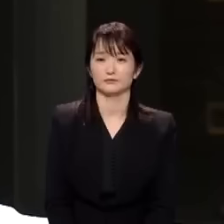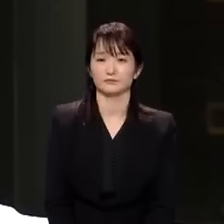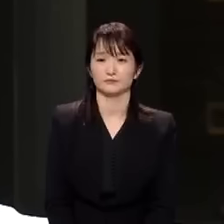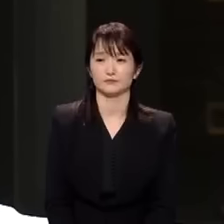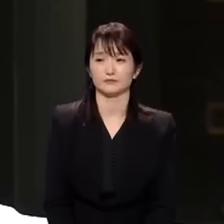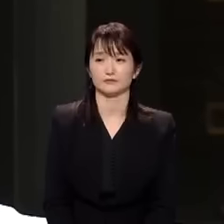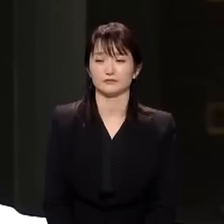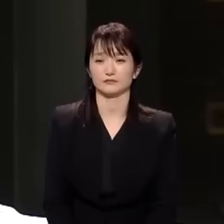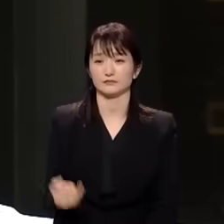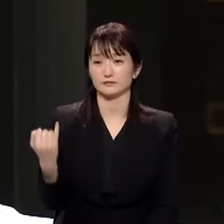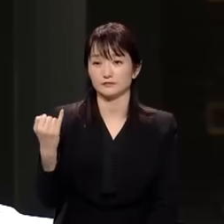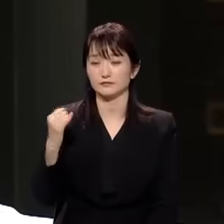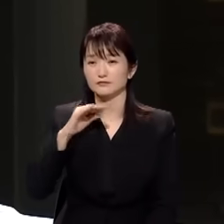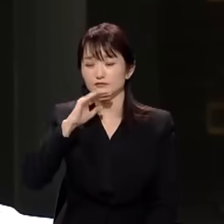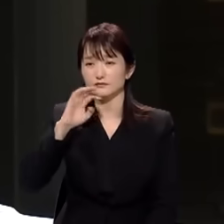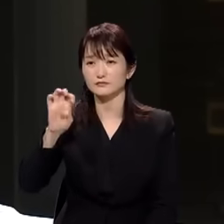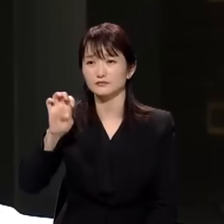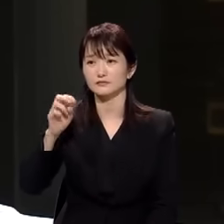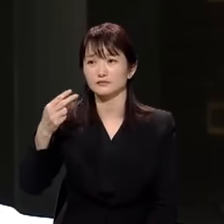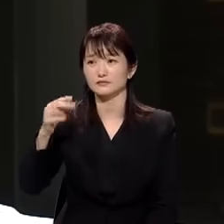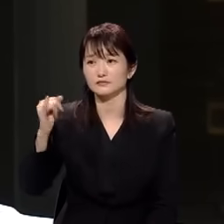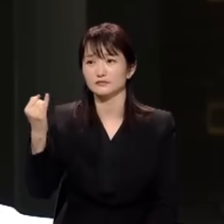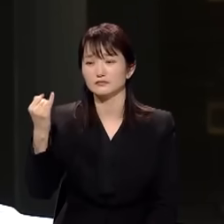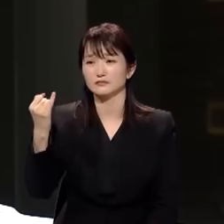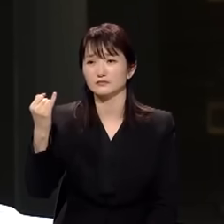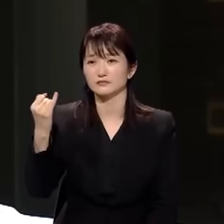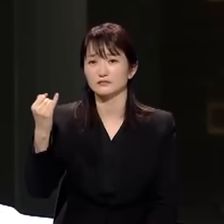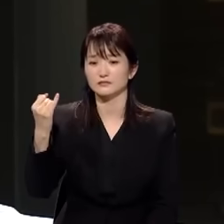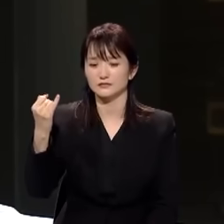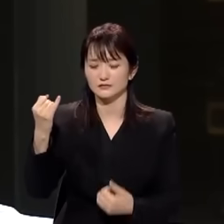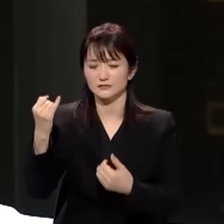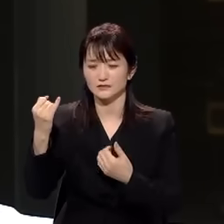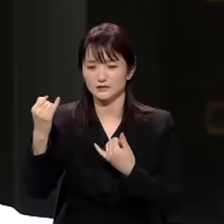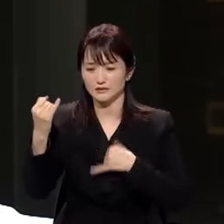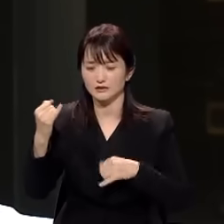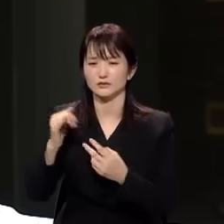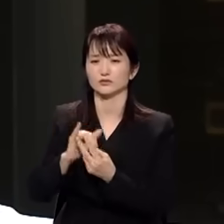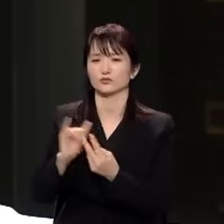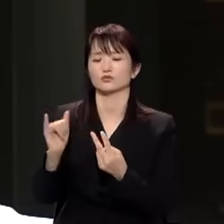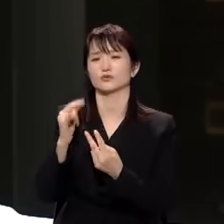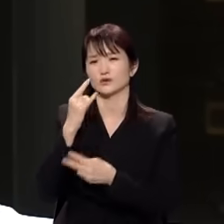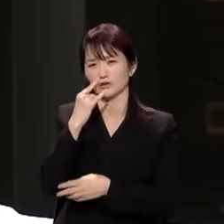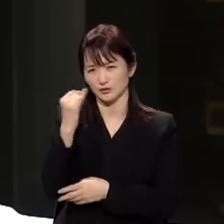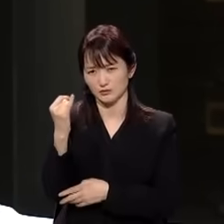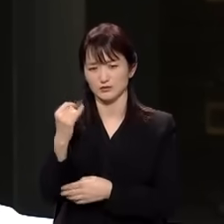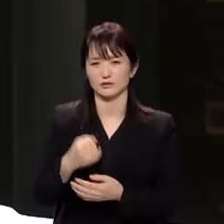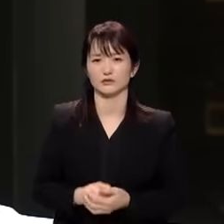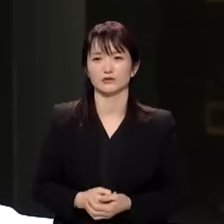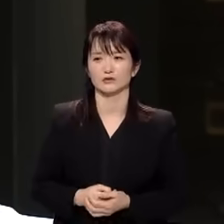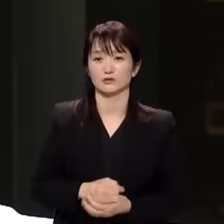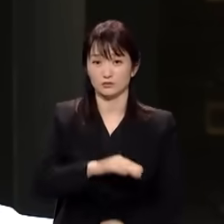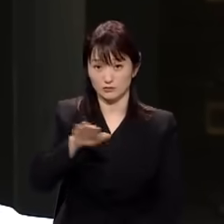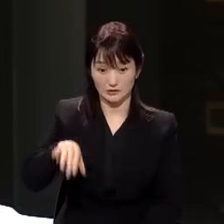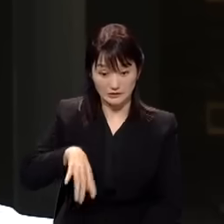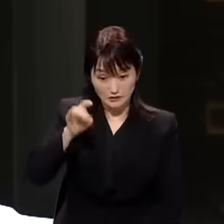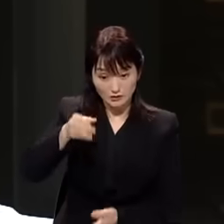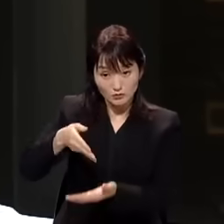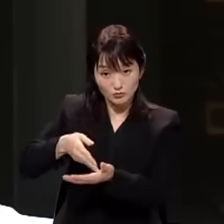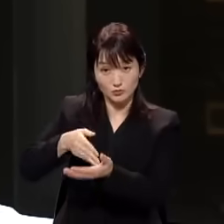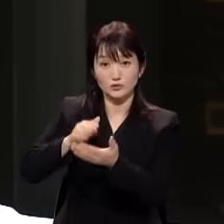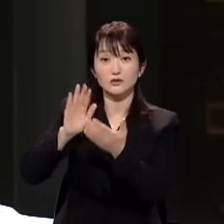이 피해자 40대 여성, 이 피해자분은 두 아이의 엄마입니다. 저희가 이 처음 보도를 하고